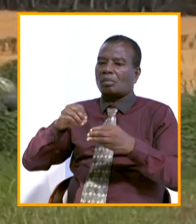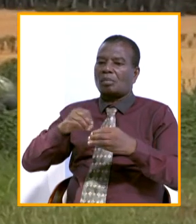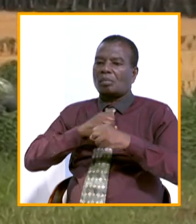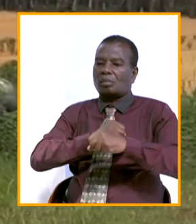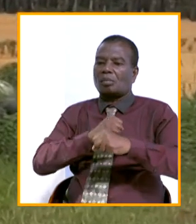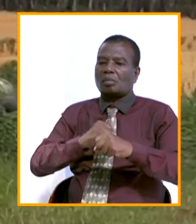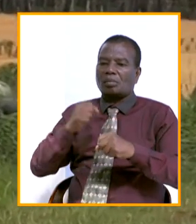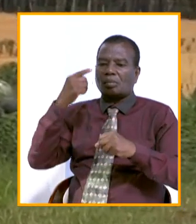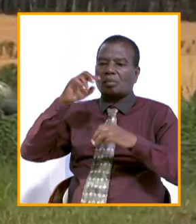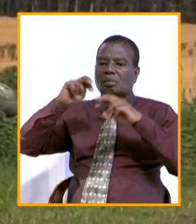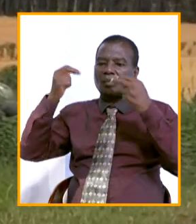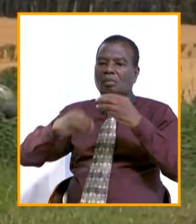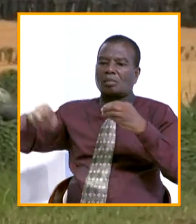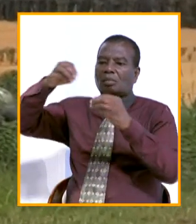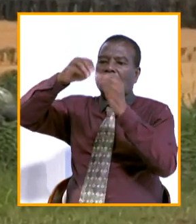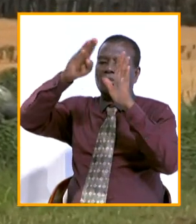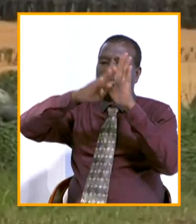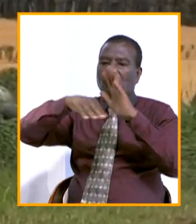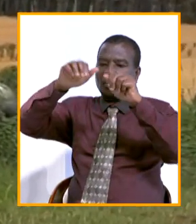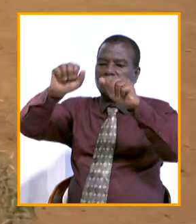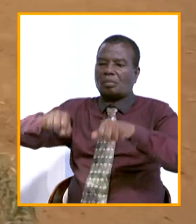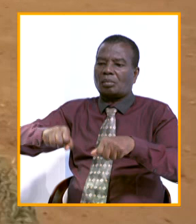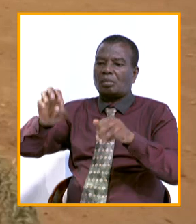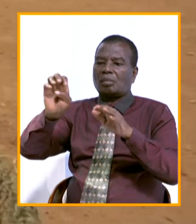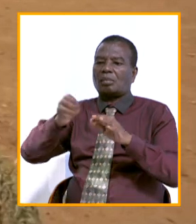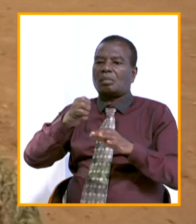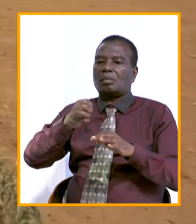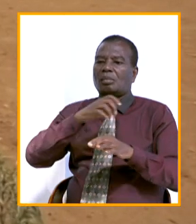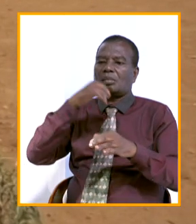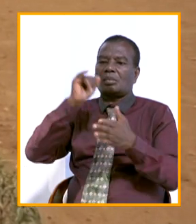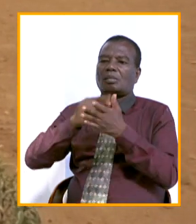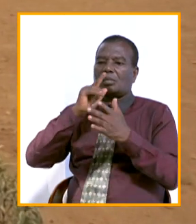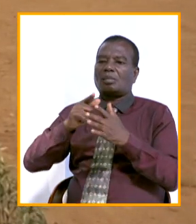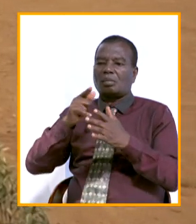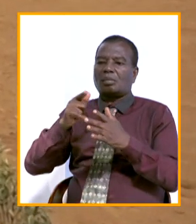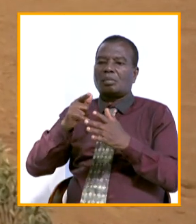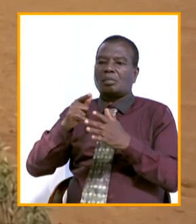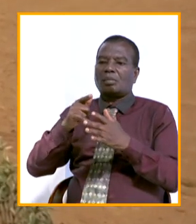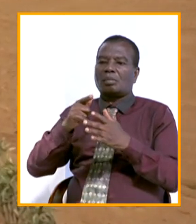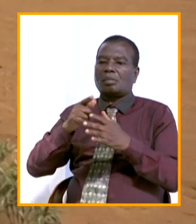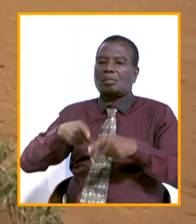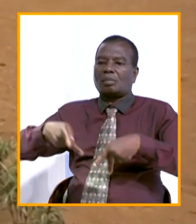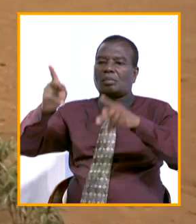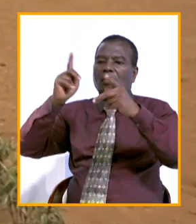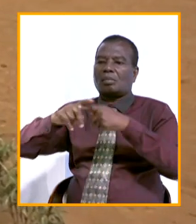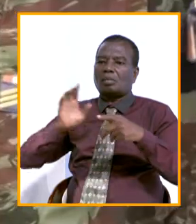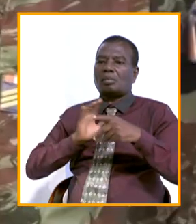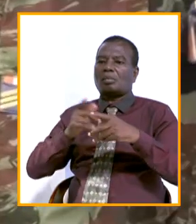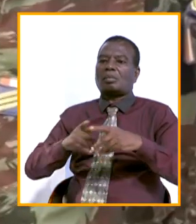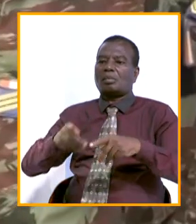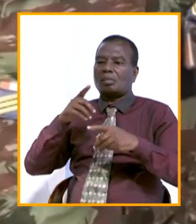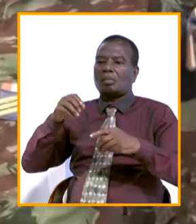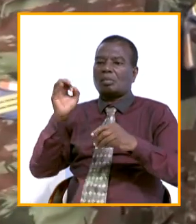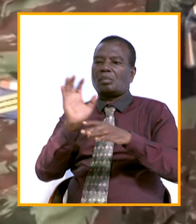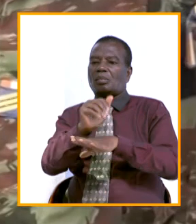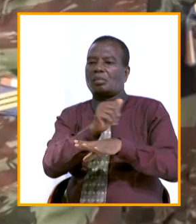sécurité en termes de renforcement des capacités. Il s'agit en effet de permettre à nos forces